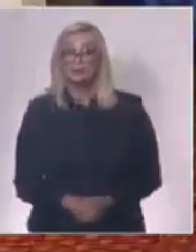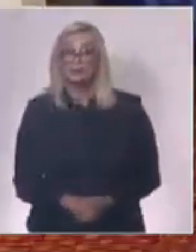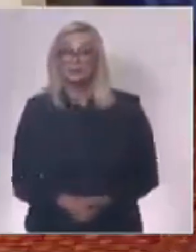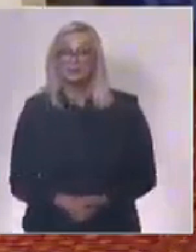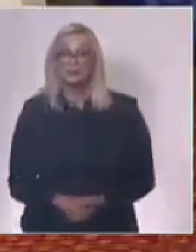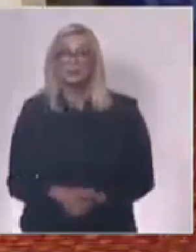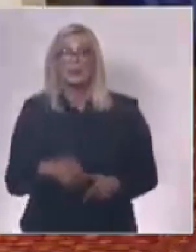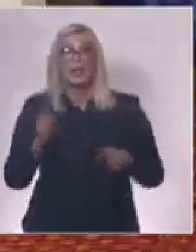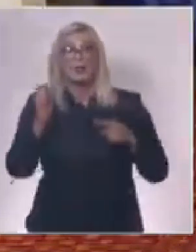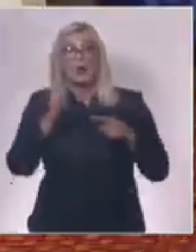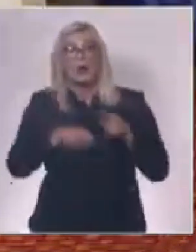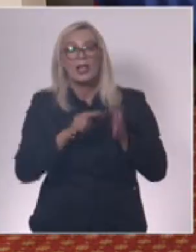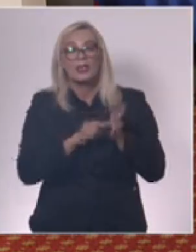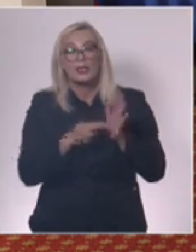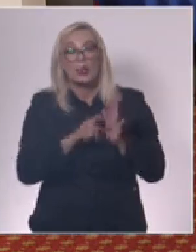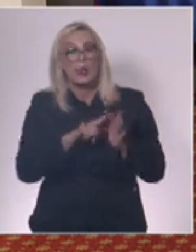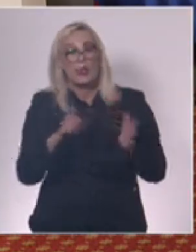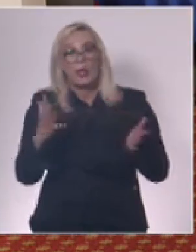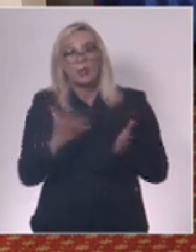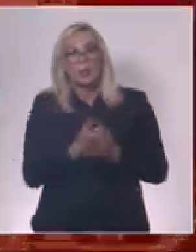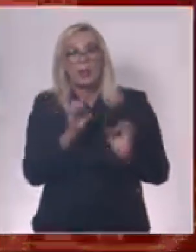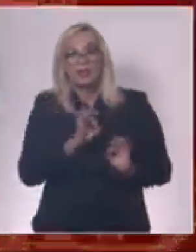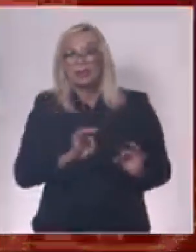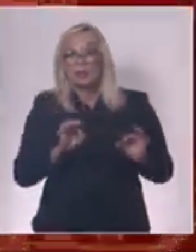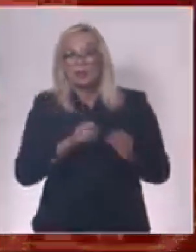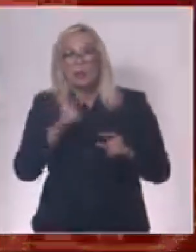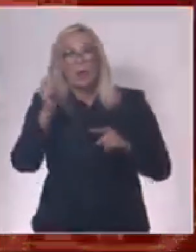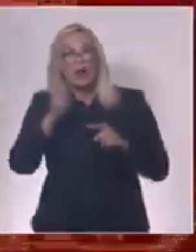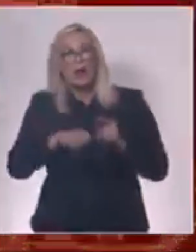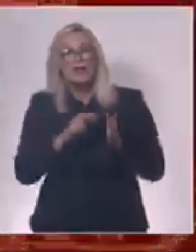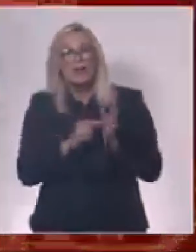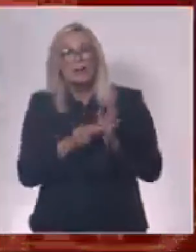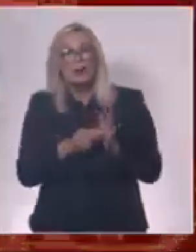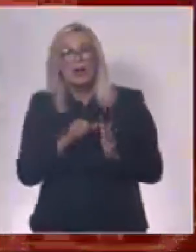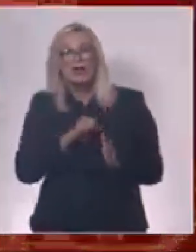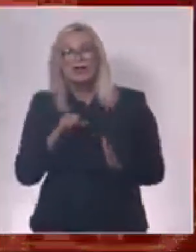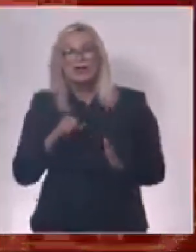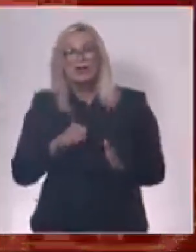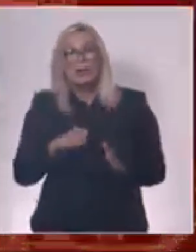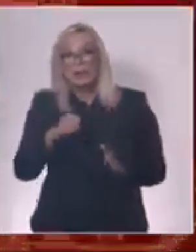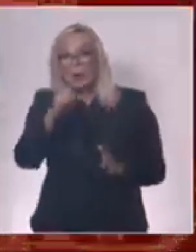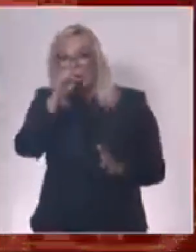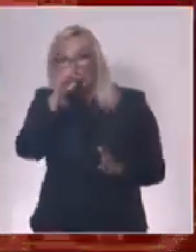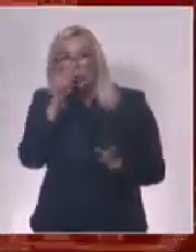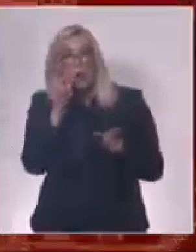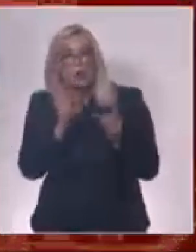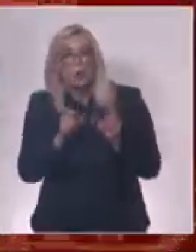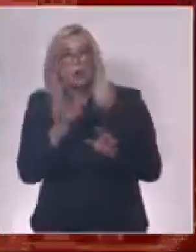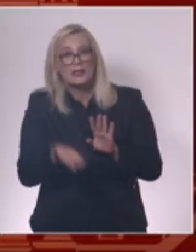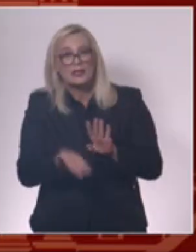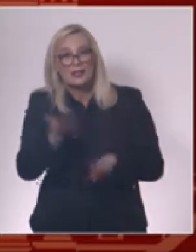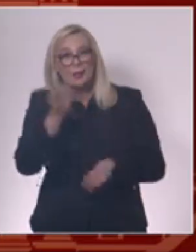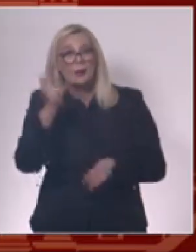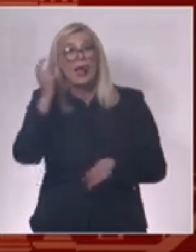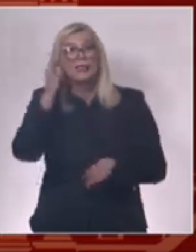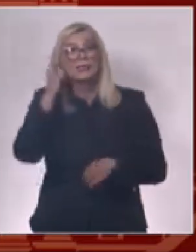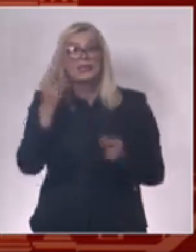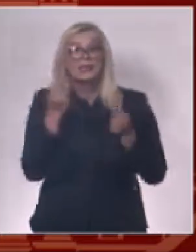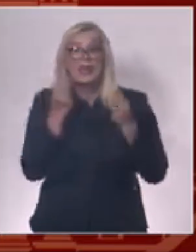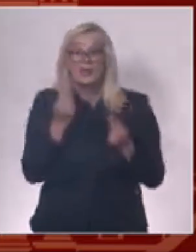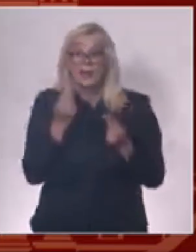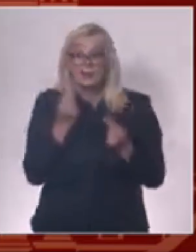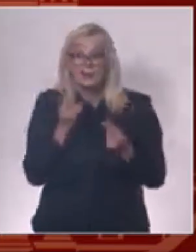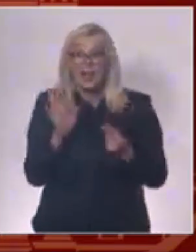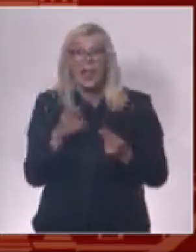Видете, со казнената политика не се добива ништо. Со казнената политика само гневот се зголемува. Свеста е важна. Ако свеста ние